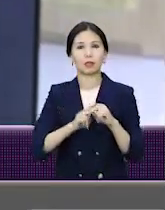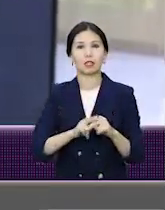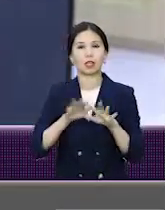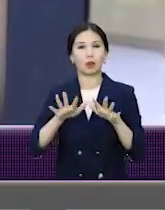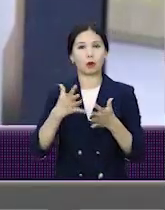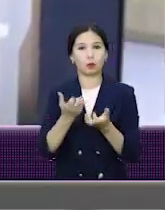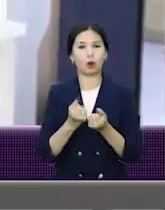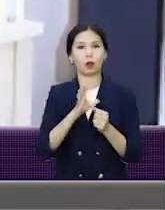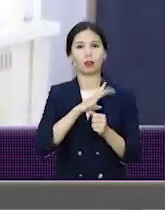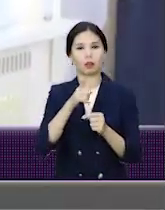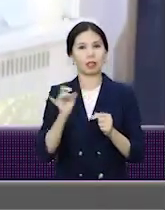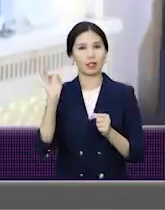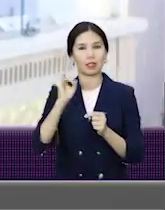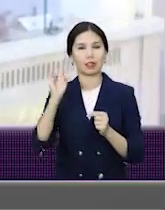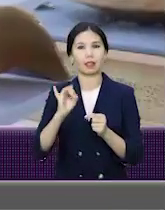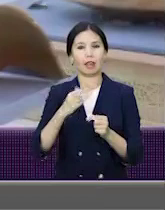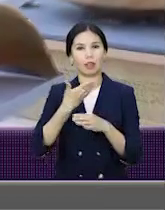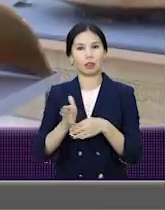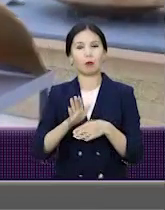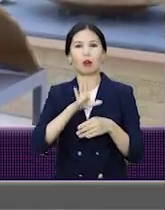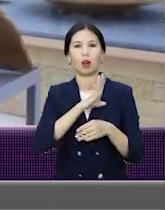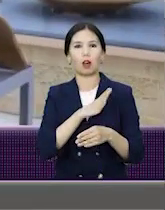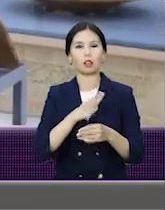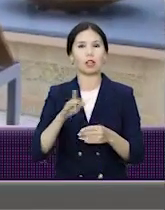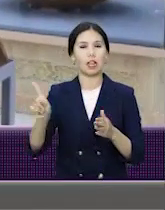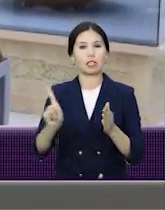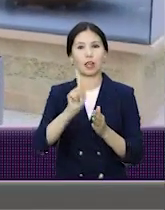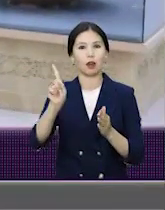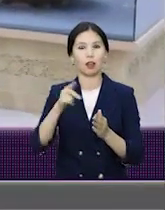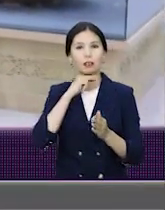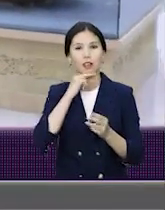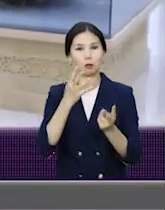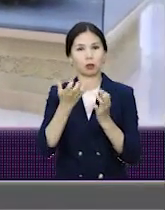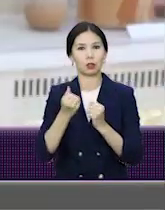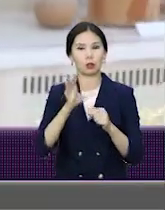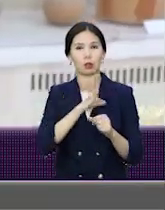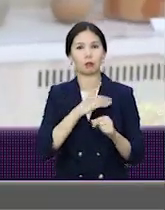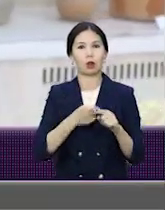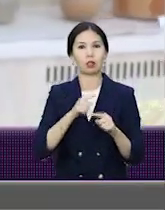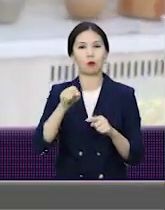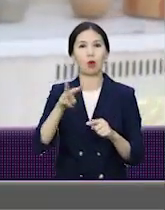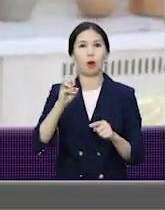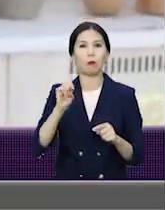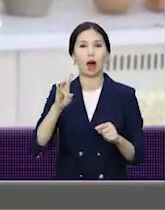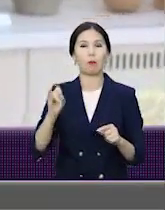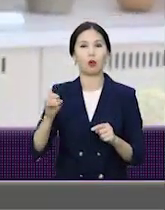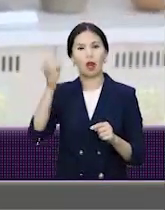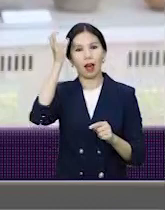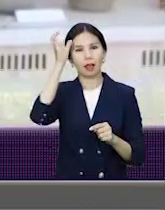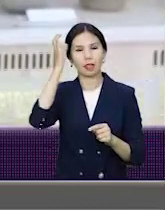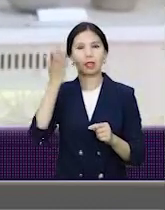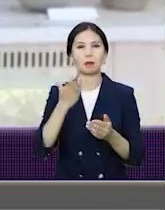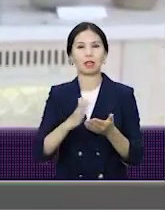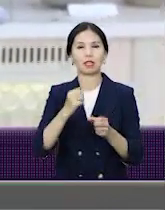o'rin olgan va ularni qiziqtirgan yana bir jihat sayyohlarni ham e'tiborini tortyapti. Albatta, bu buyumlar Xorazm Mamun Akademiyasida faoliyat